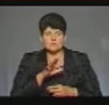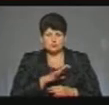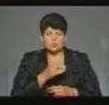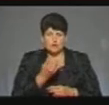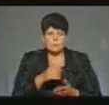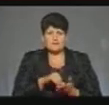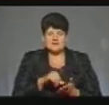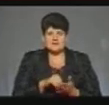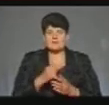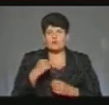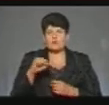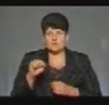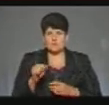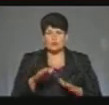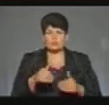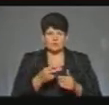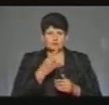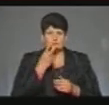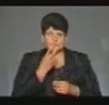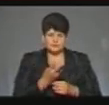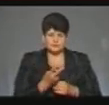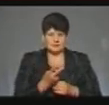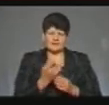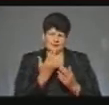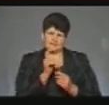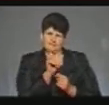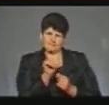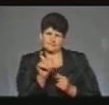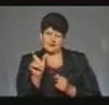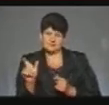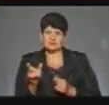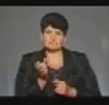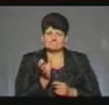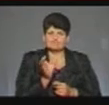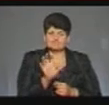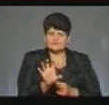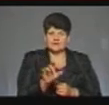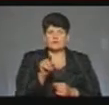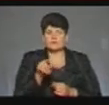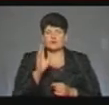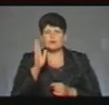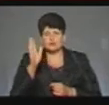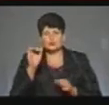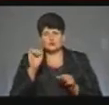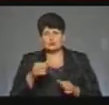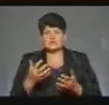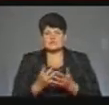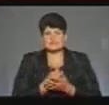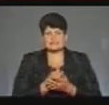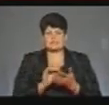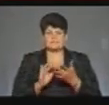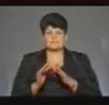відбулося його представлення в Перемозі. Я пропоную зараз переглянути кілька кадрів із цього фільму. Ви його в майбутньому зможете знайти вже в